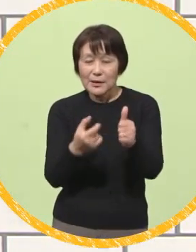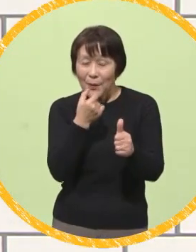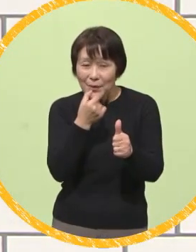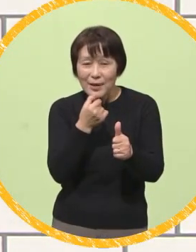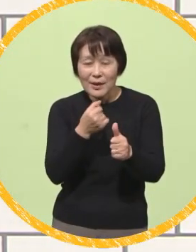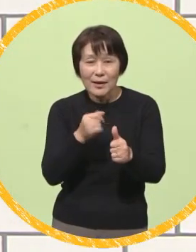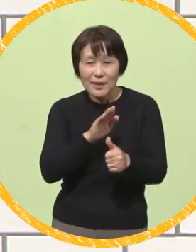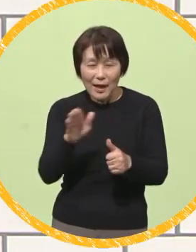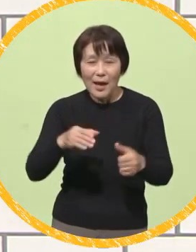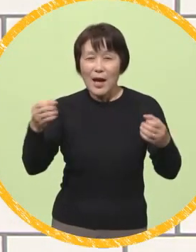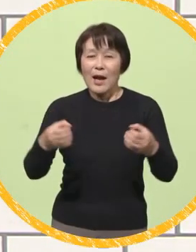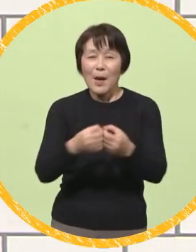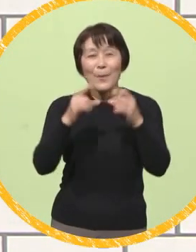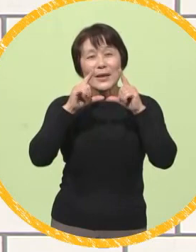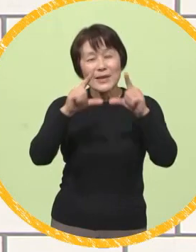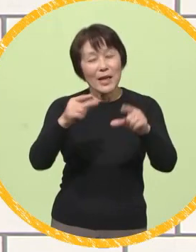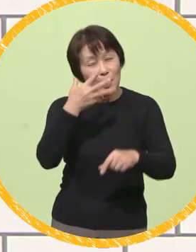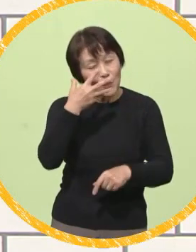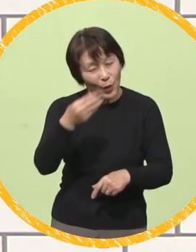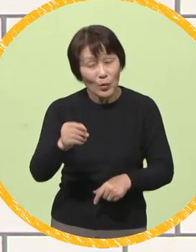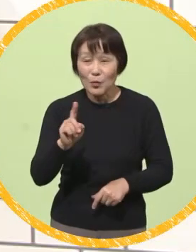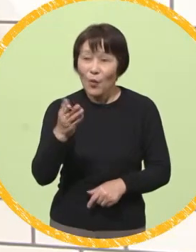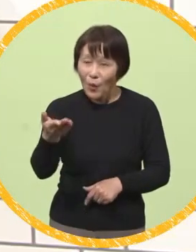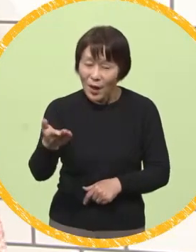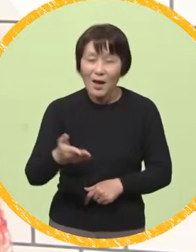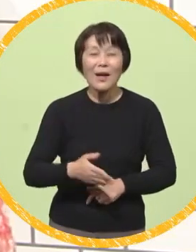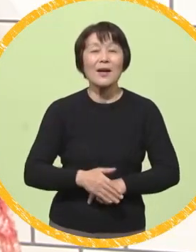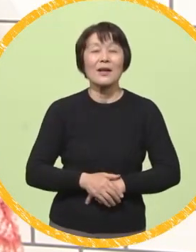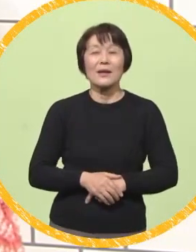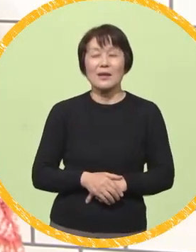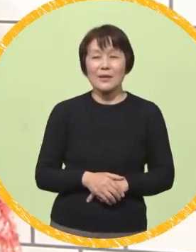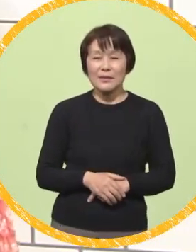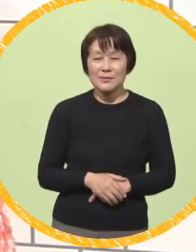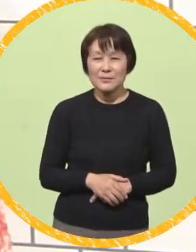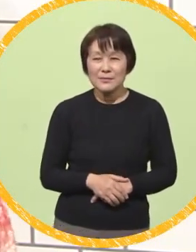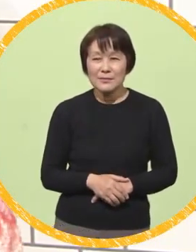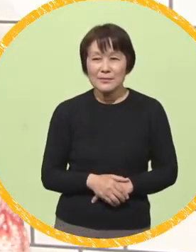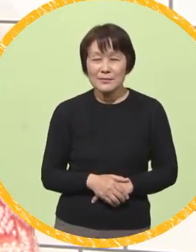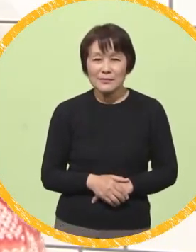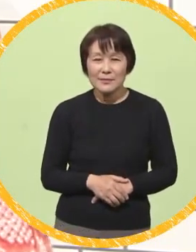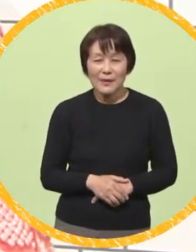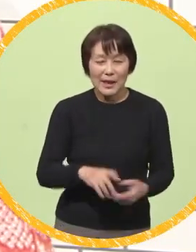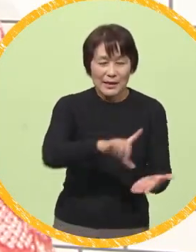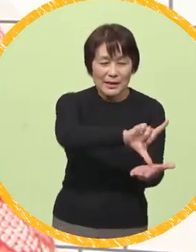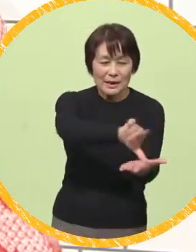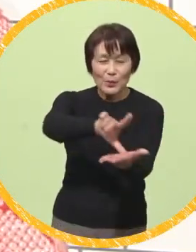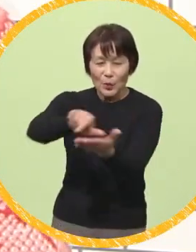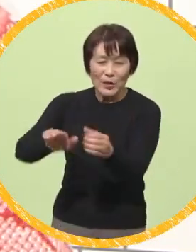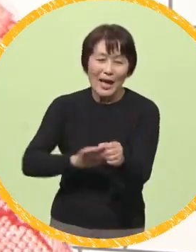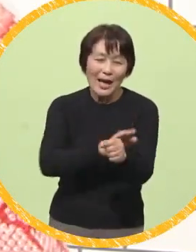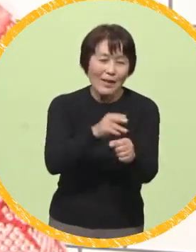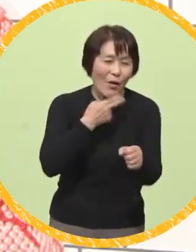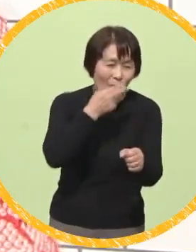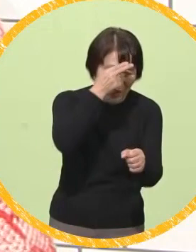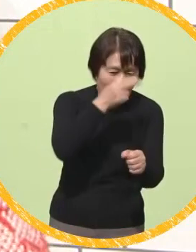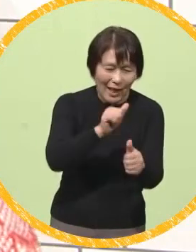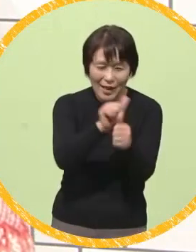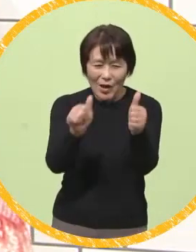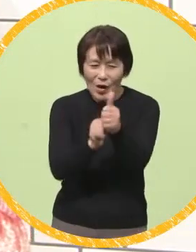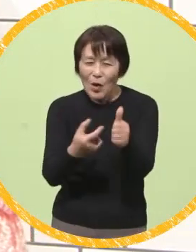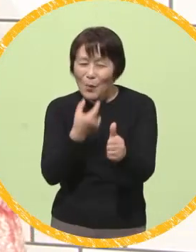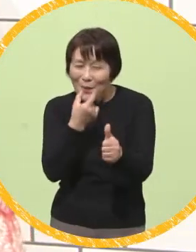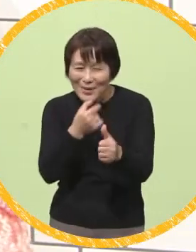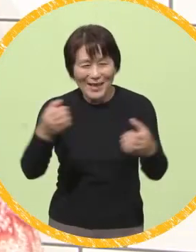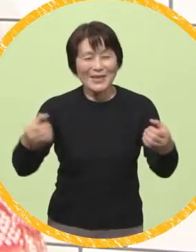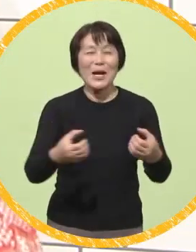力を教えていただきたいんですけど、 はい、はい、この我が町つまみで乾杯宣言というのは地元で愛されているお酒とおつまみで乾杯